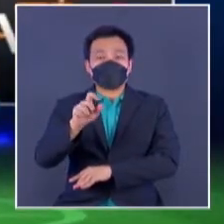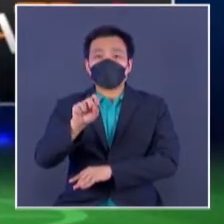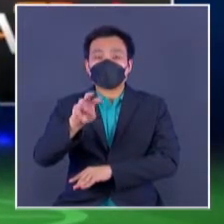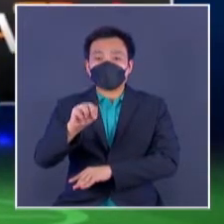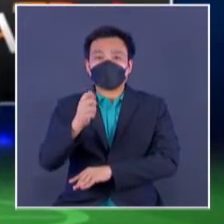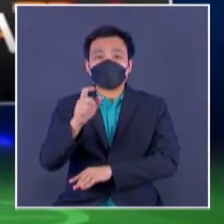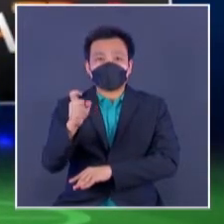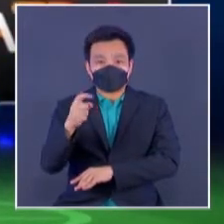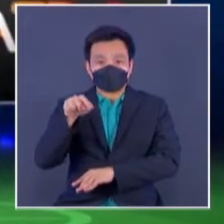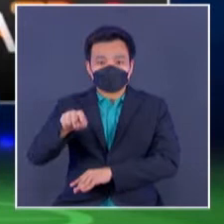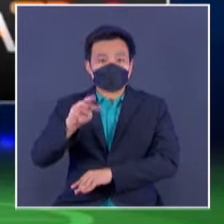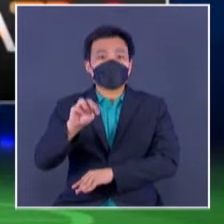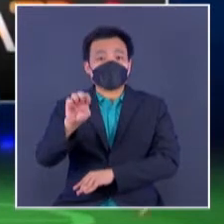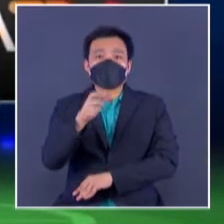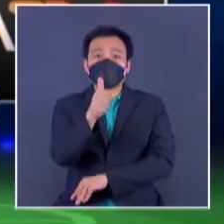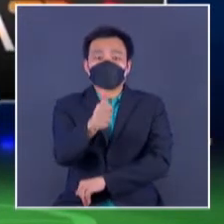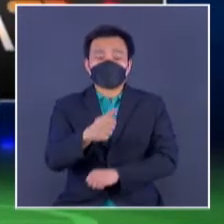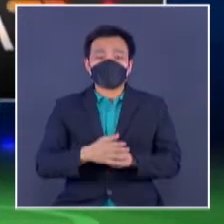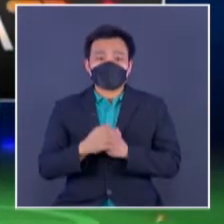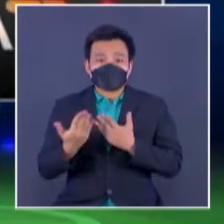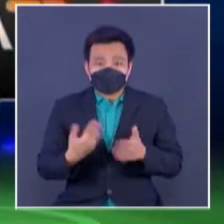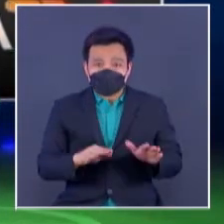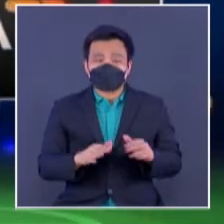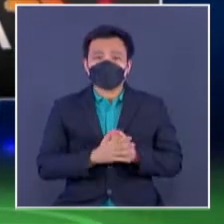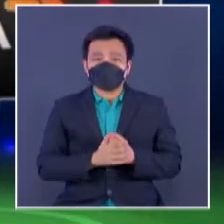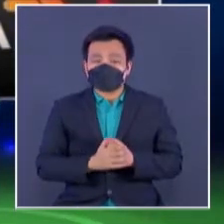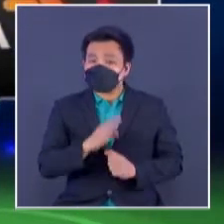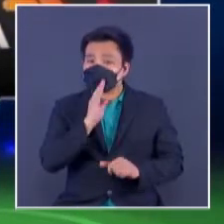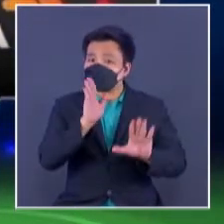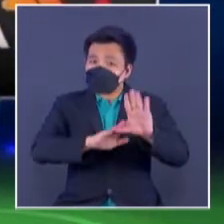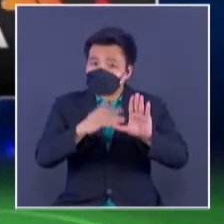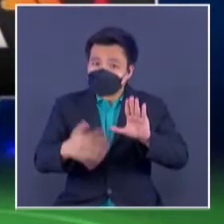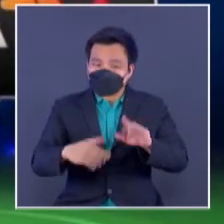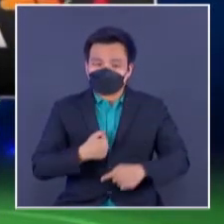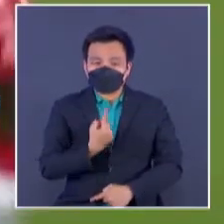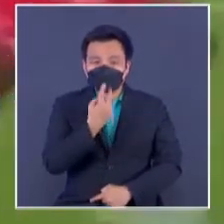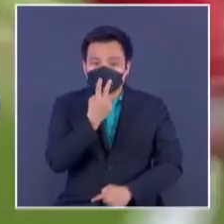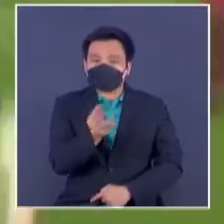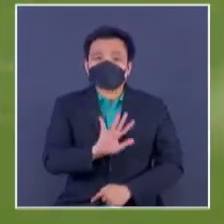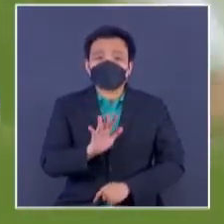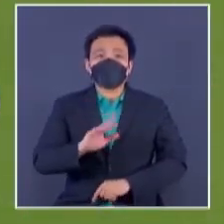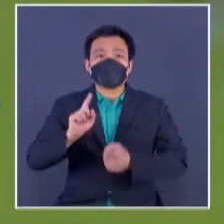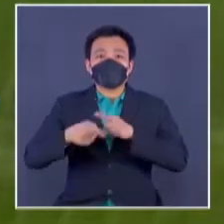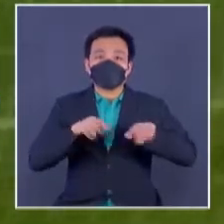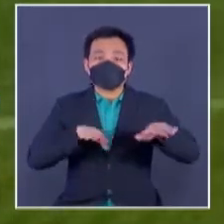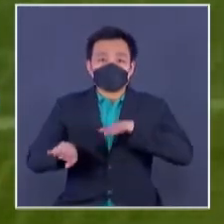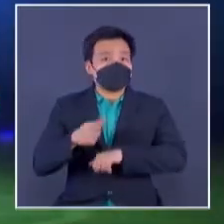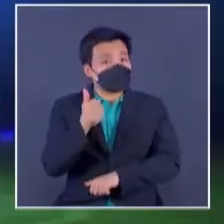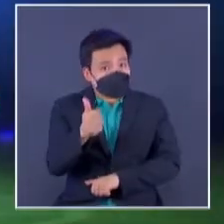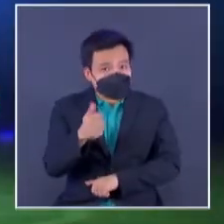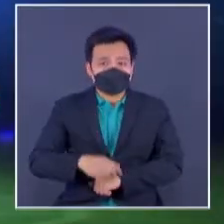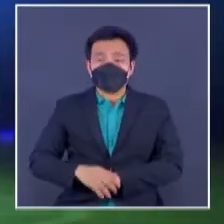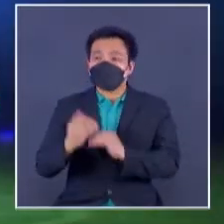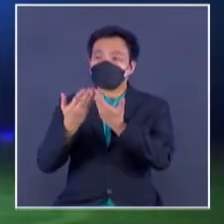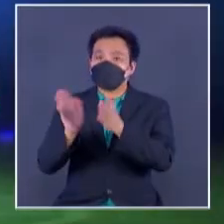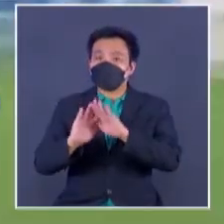แบบนั้นไม่ได้ดูคนเดียวครับสามารถดูพร้อมกับเพื่อนๆดูพร้อมกับเครือญาติเพื่อลุ้นบอลมันๆไปพร้อมๆกันได้ถึง5อุปก